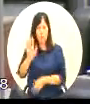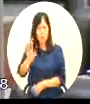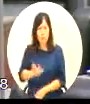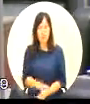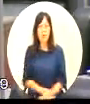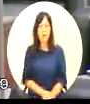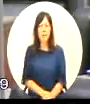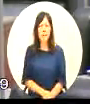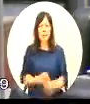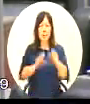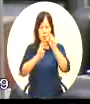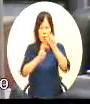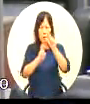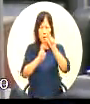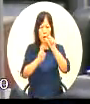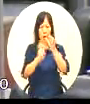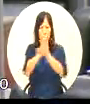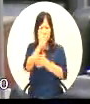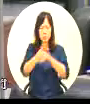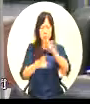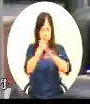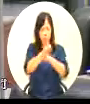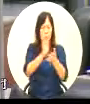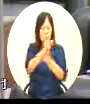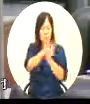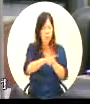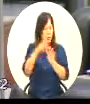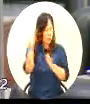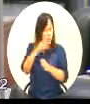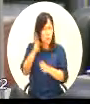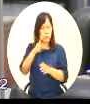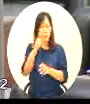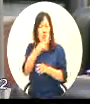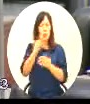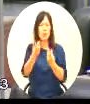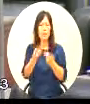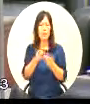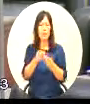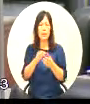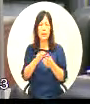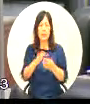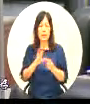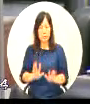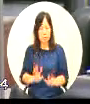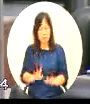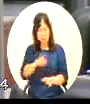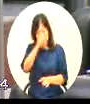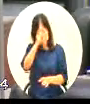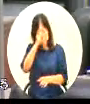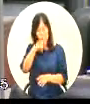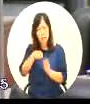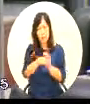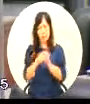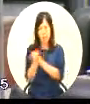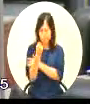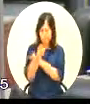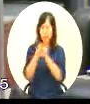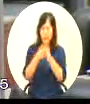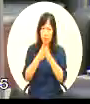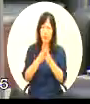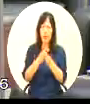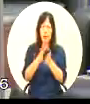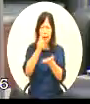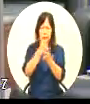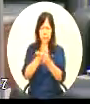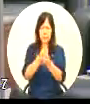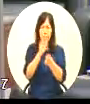在520上任已经没有任何的理由，所以在这边，好，请局长请坐，我希望你好多用点心来拜托